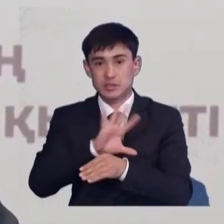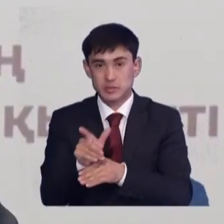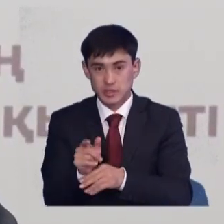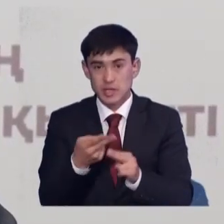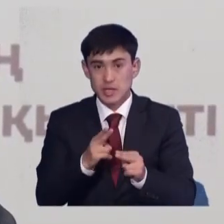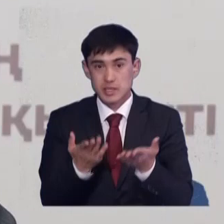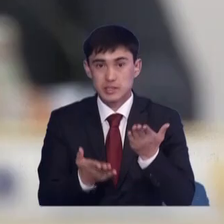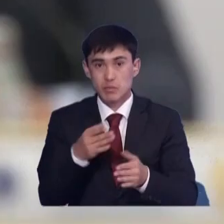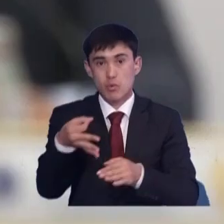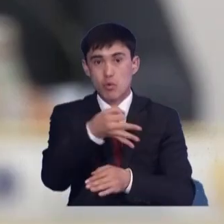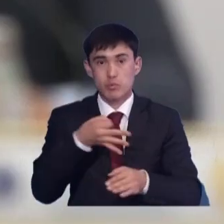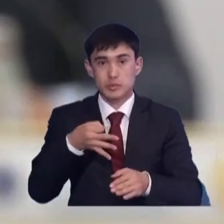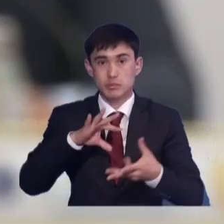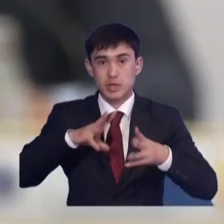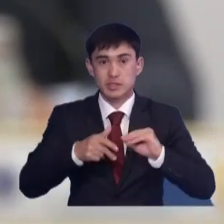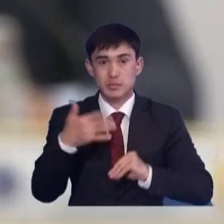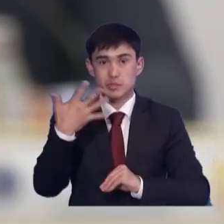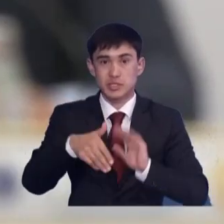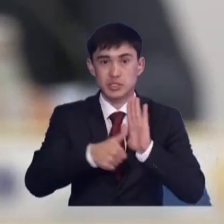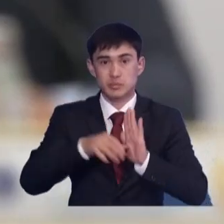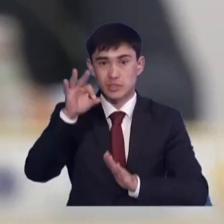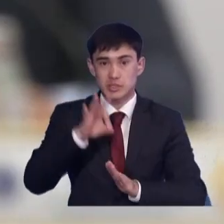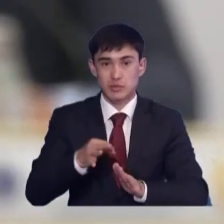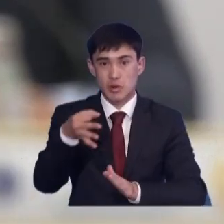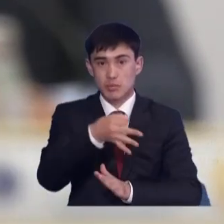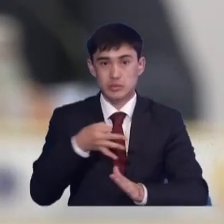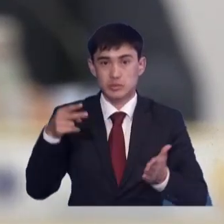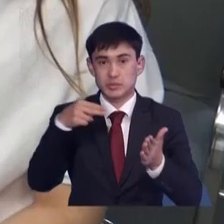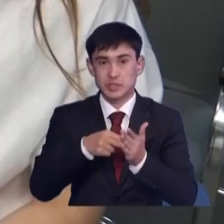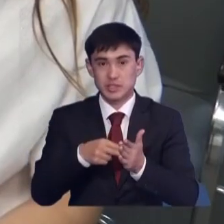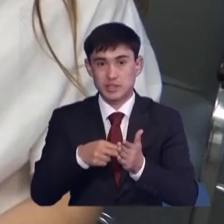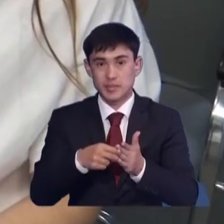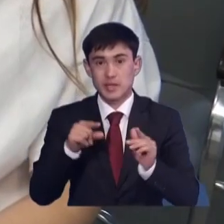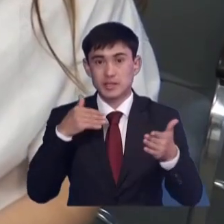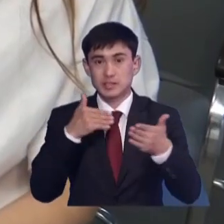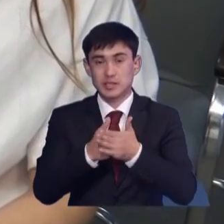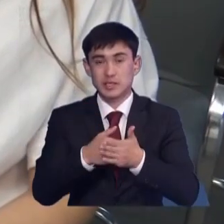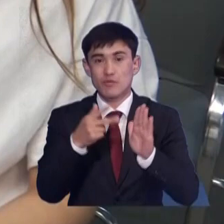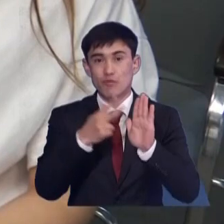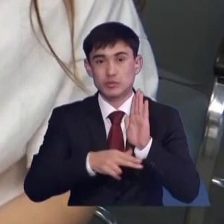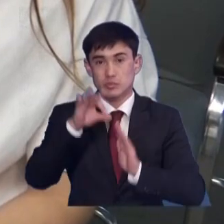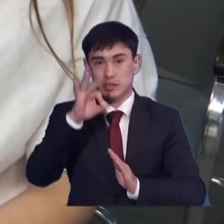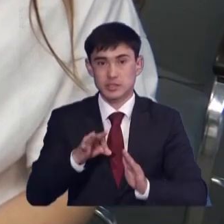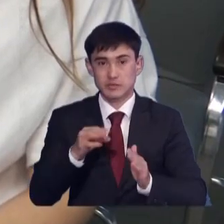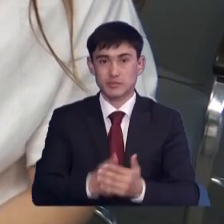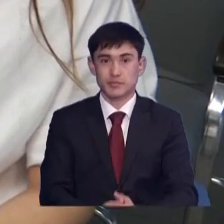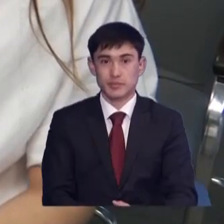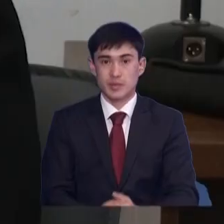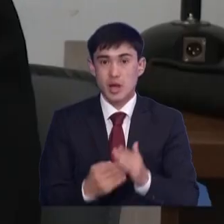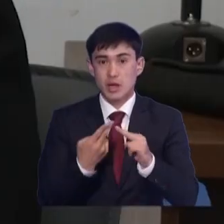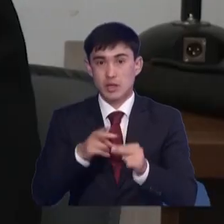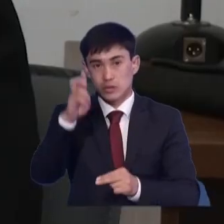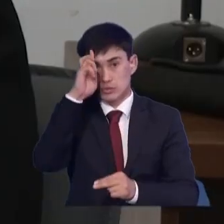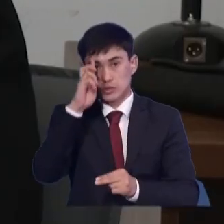водоснабжение. Если по области этот показатель составляет 56%, то в областном центре цифра достигает аж 80%. А